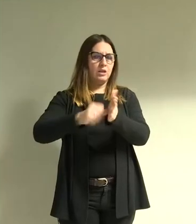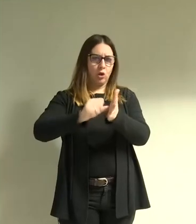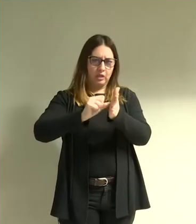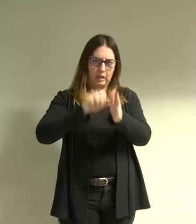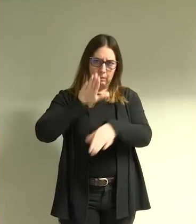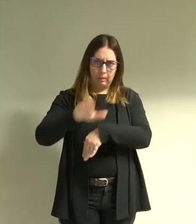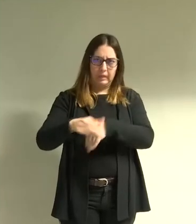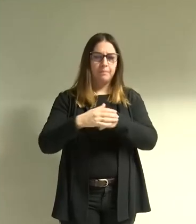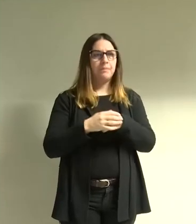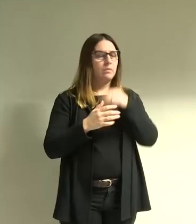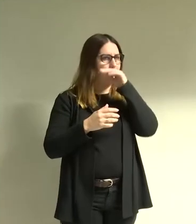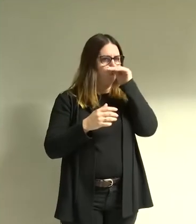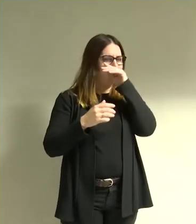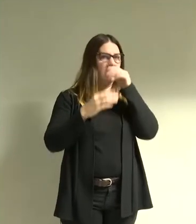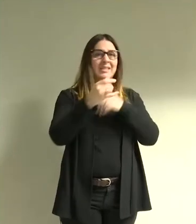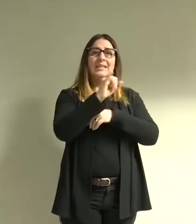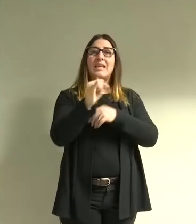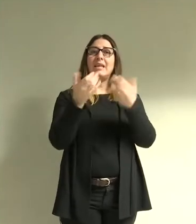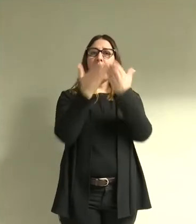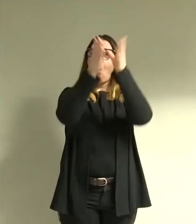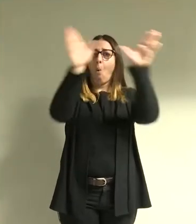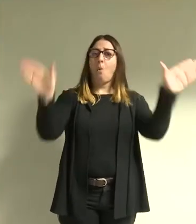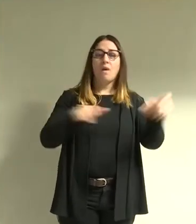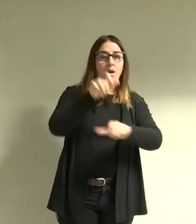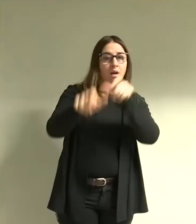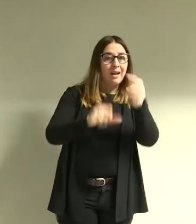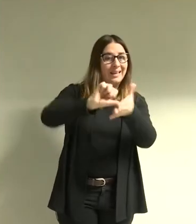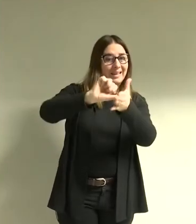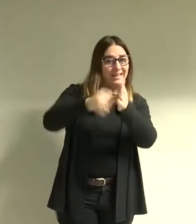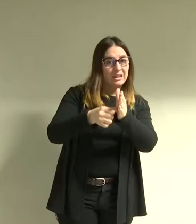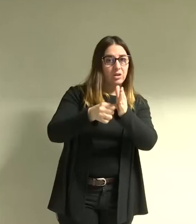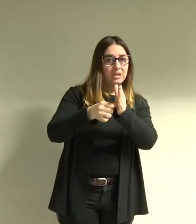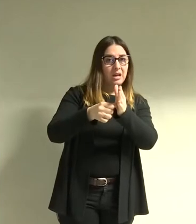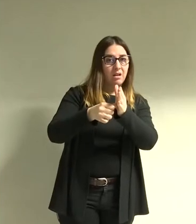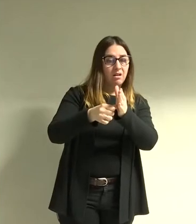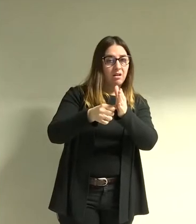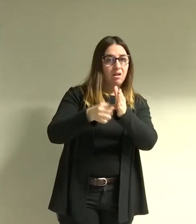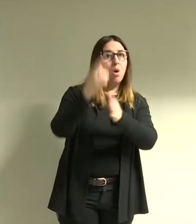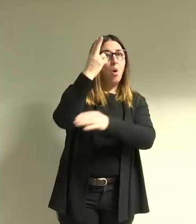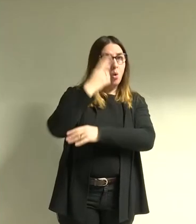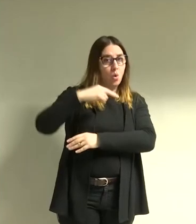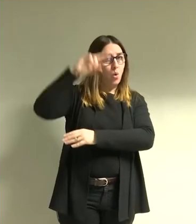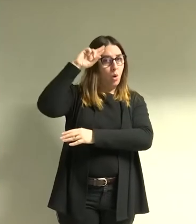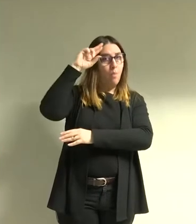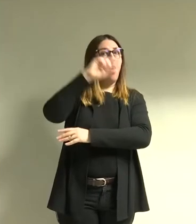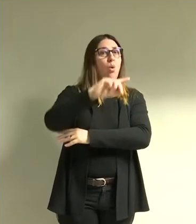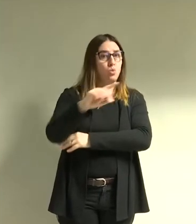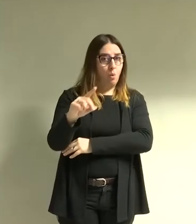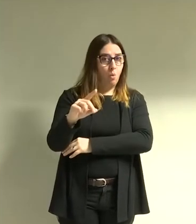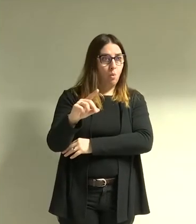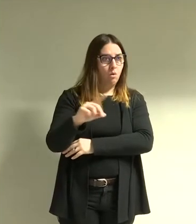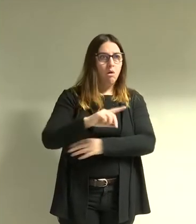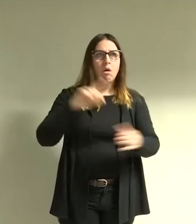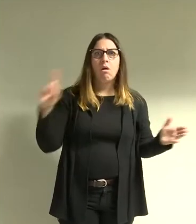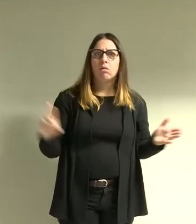d'ouvrir les cci à des personnes qui ne seraient pas de nationalité européenne est tout à fait légitime